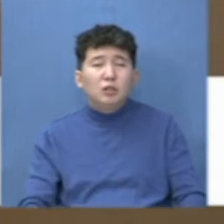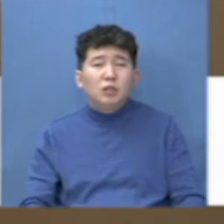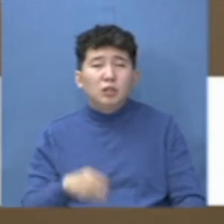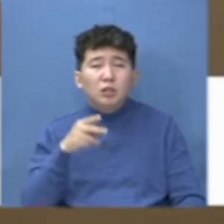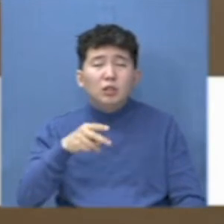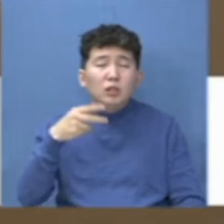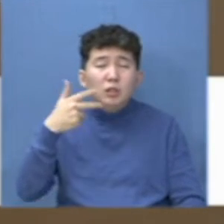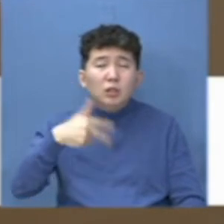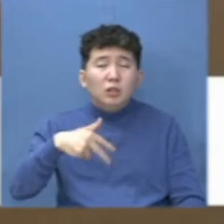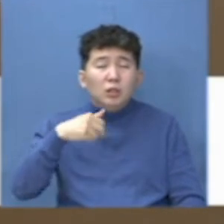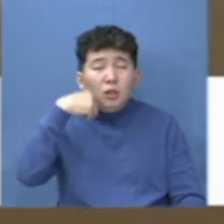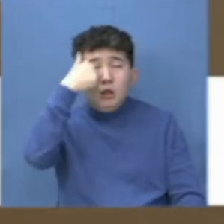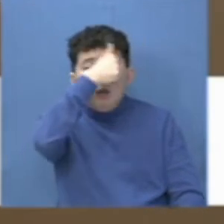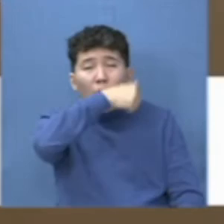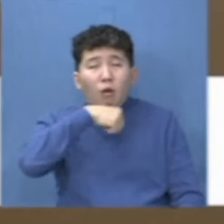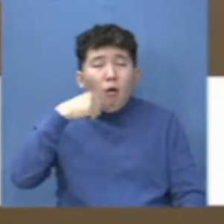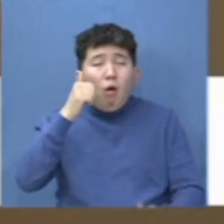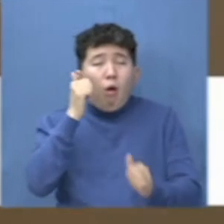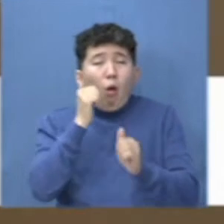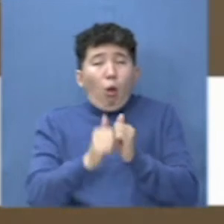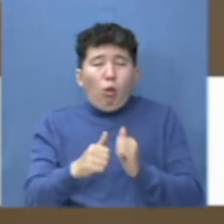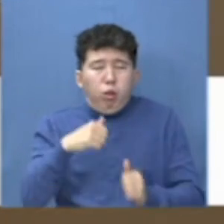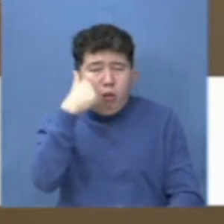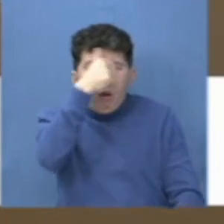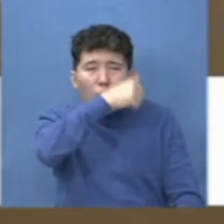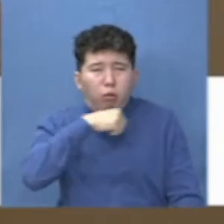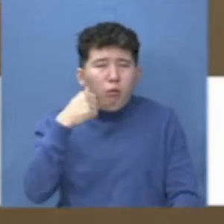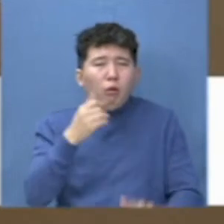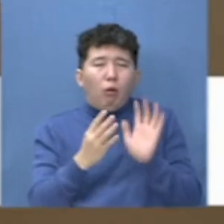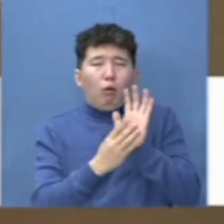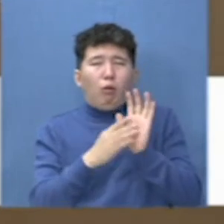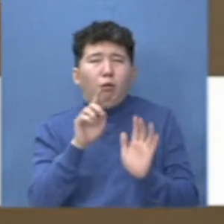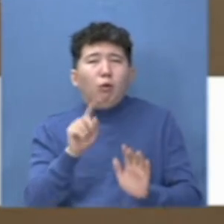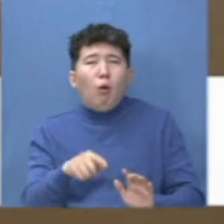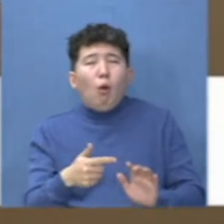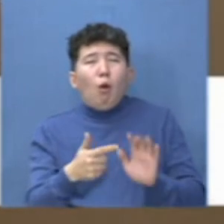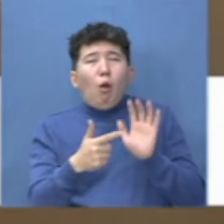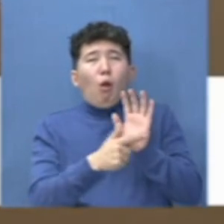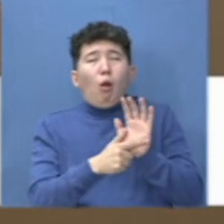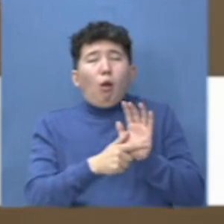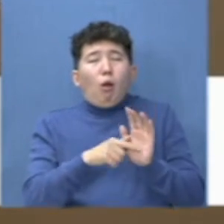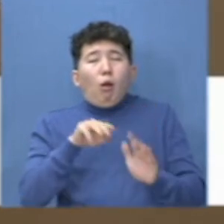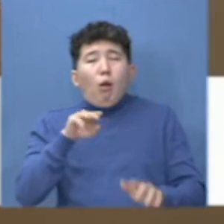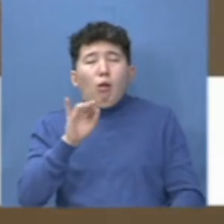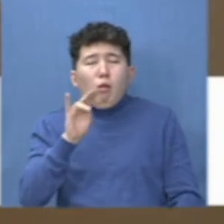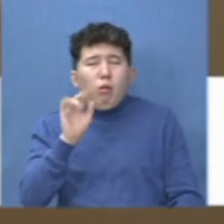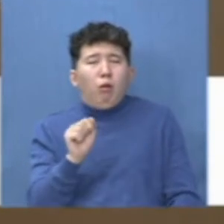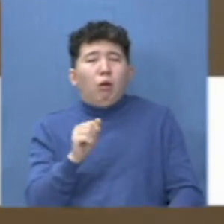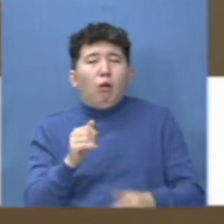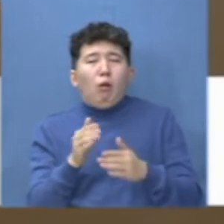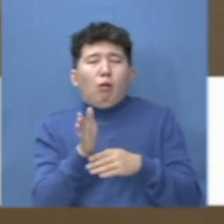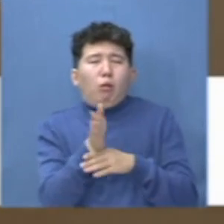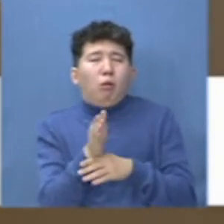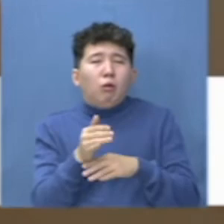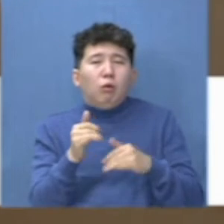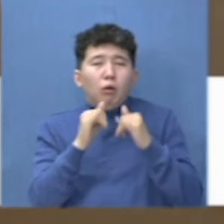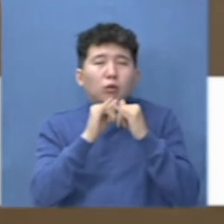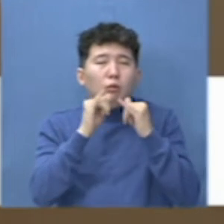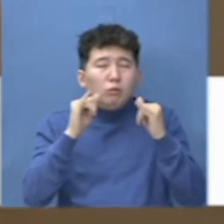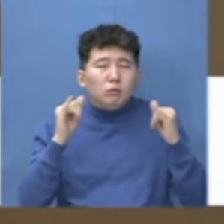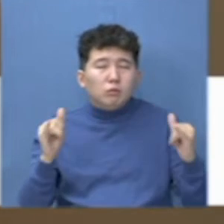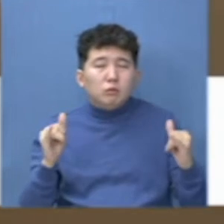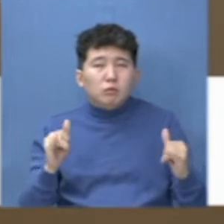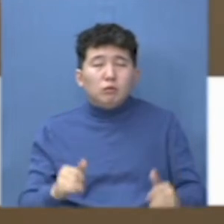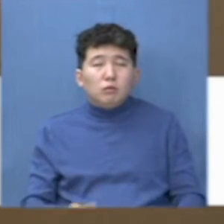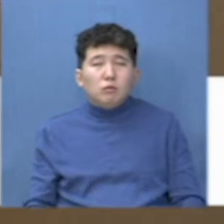2030 жылға қарай жыл сайын облыста 9,7 мың тоннадан астам тауарлы балық өндіруді жоспарлап отырмыз. Соның ішінде